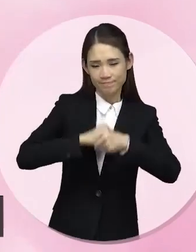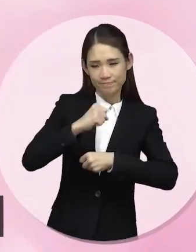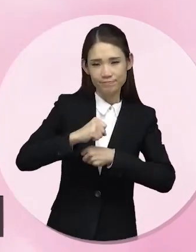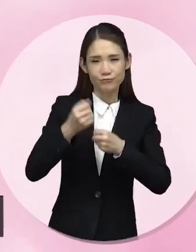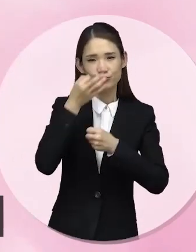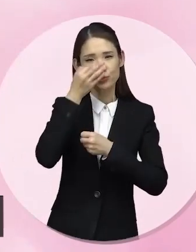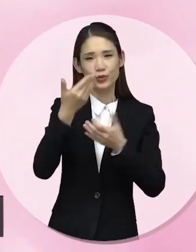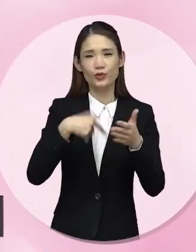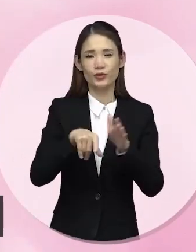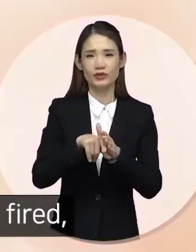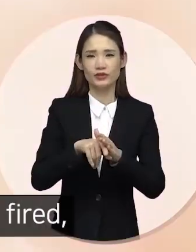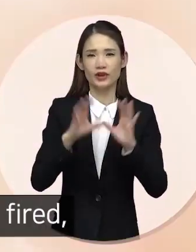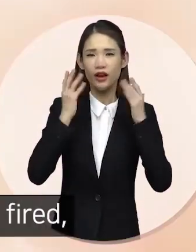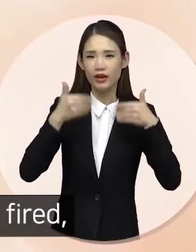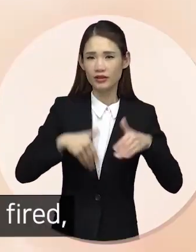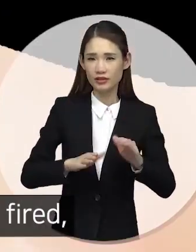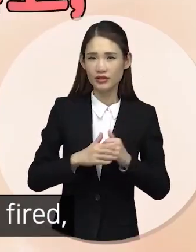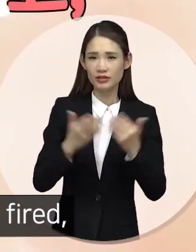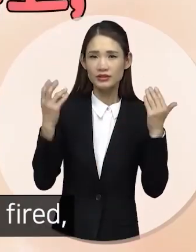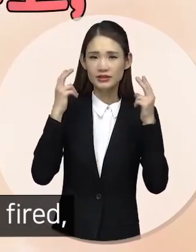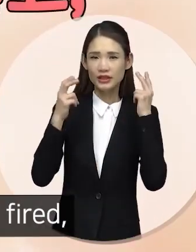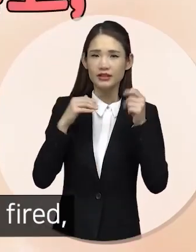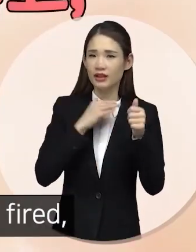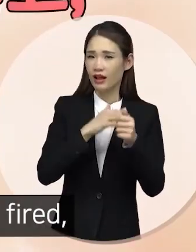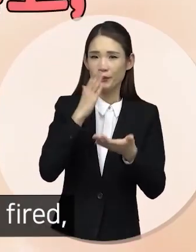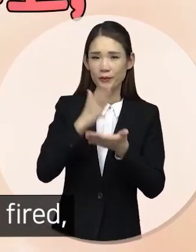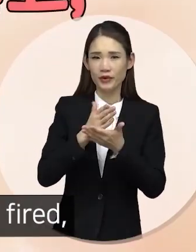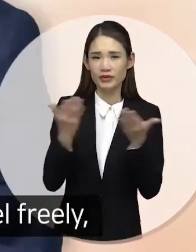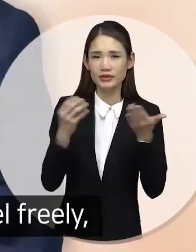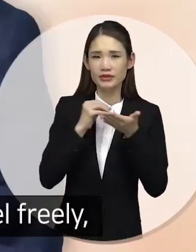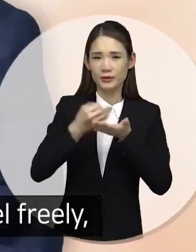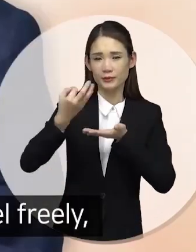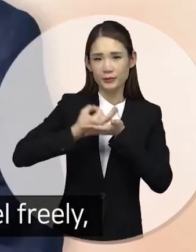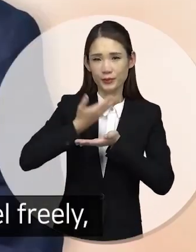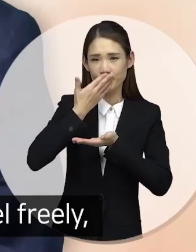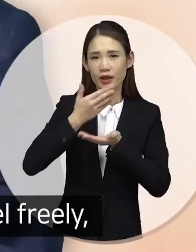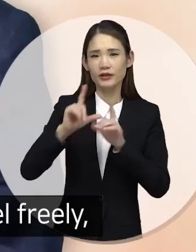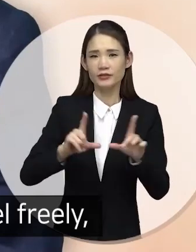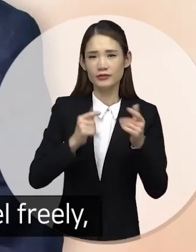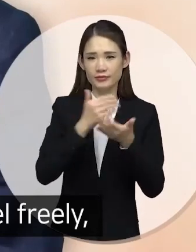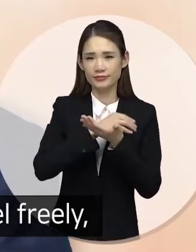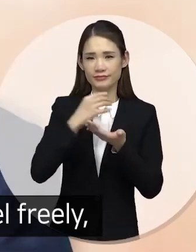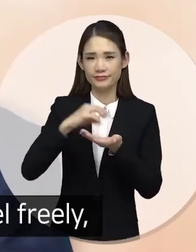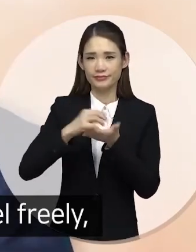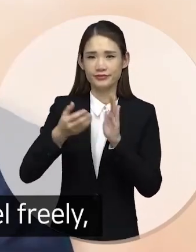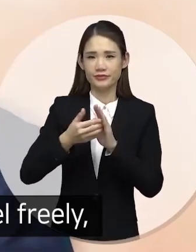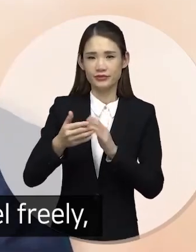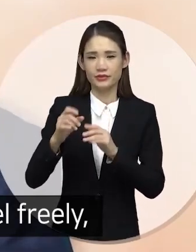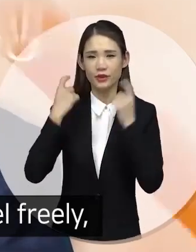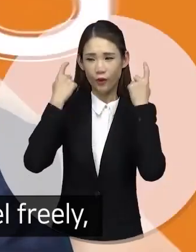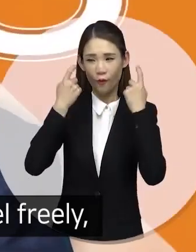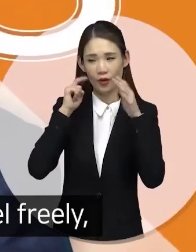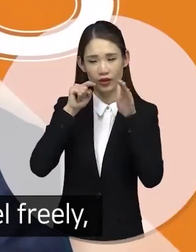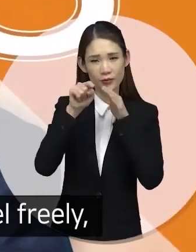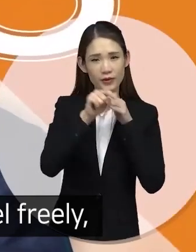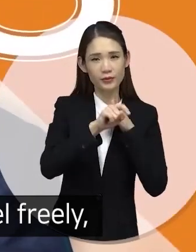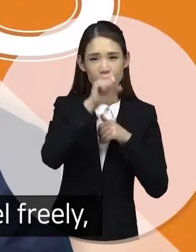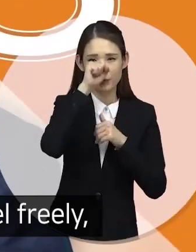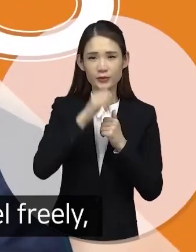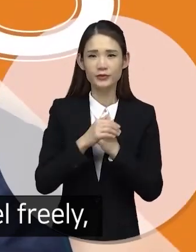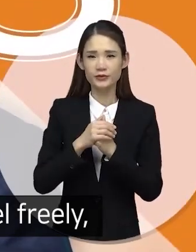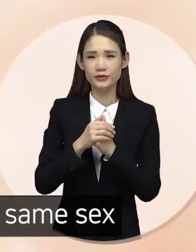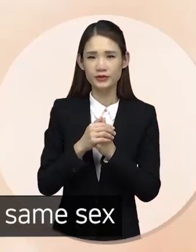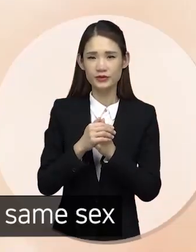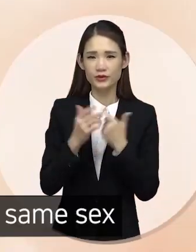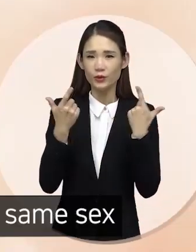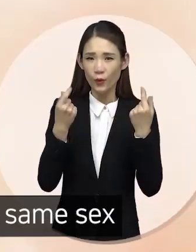마음껏 펼칠 수 있는 사회가, 아이를 낳아도 직장에서 잘리지 않고 일하면서 먹고 살 만큼 벌고, 장애가 있어도 여행을 마음대로 돌아다닐